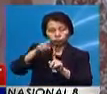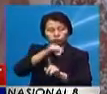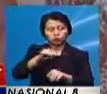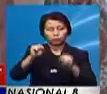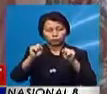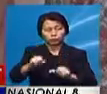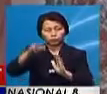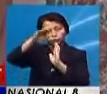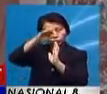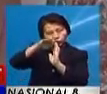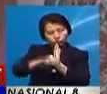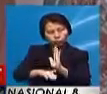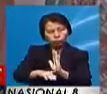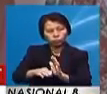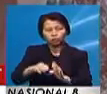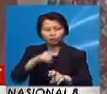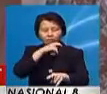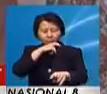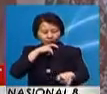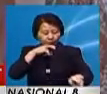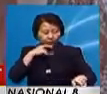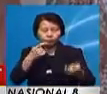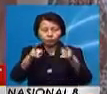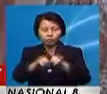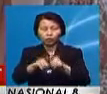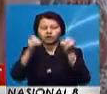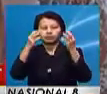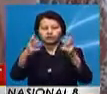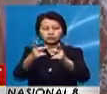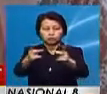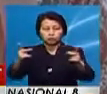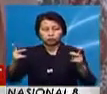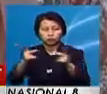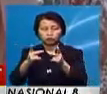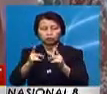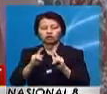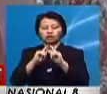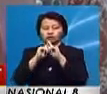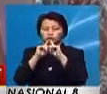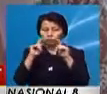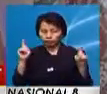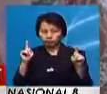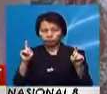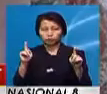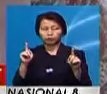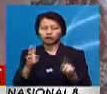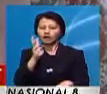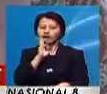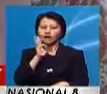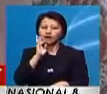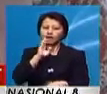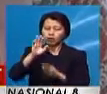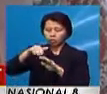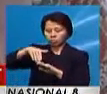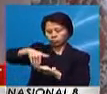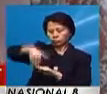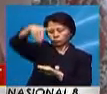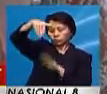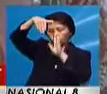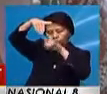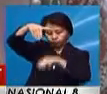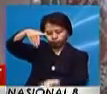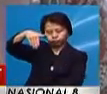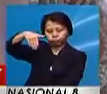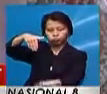dapat mengurangkan kekontangan yang berlaku di banyak kawasan-kawasan. Tapi walau bagaimanapun, air-air ini hanya dapat dan